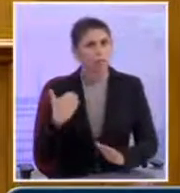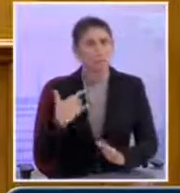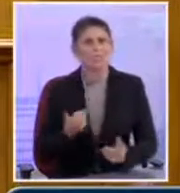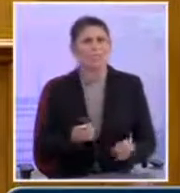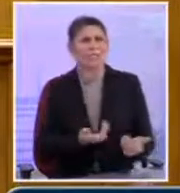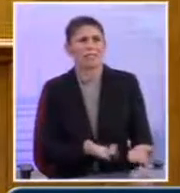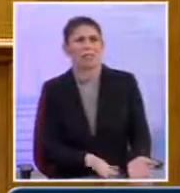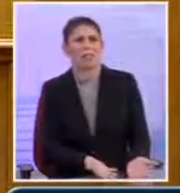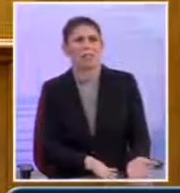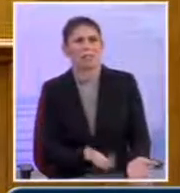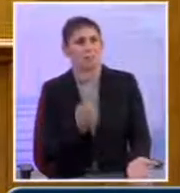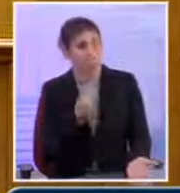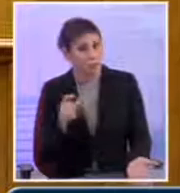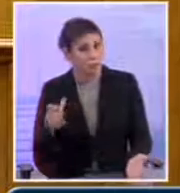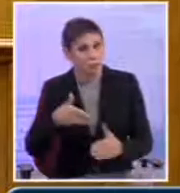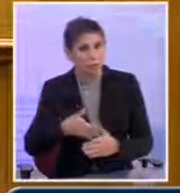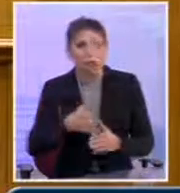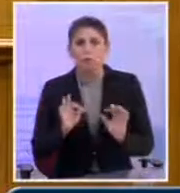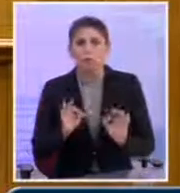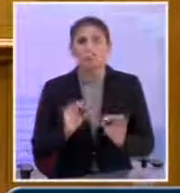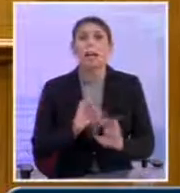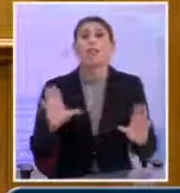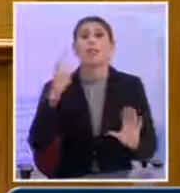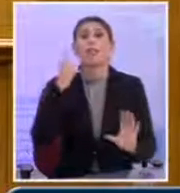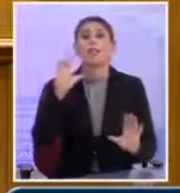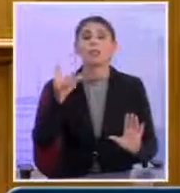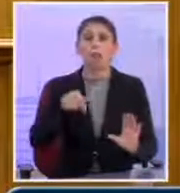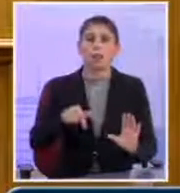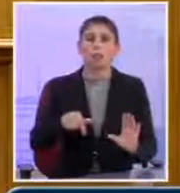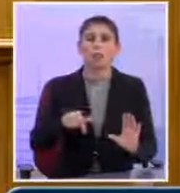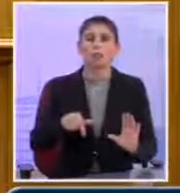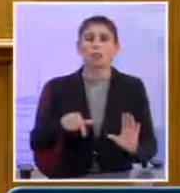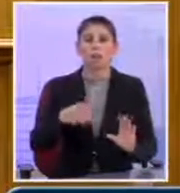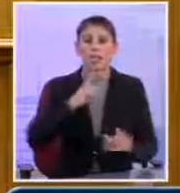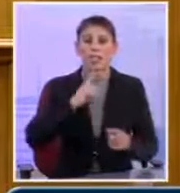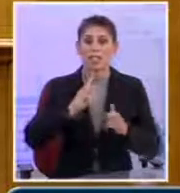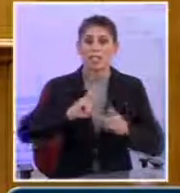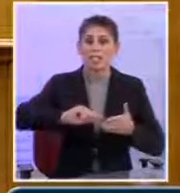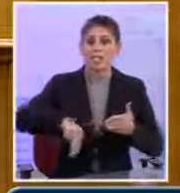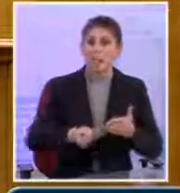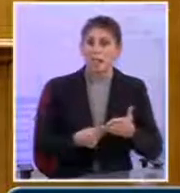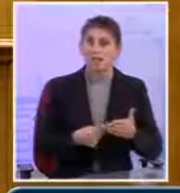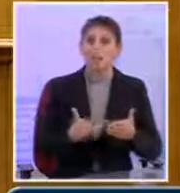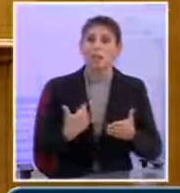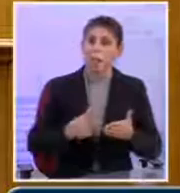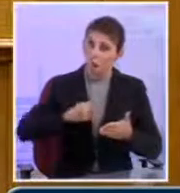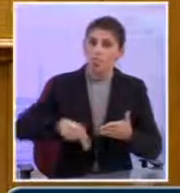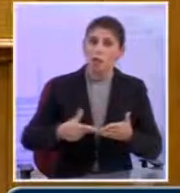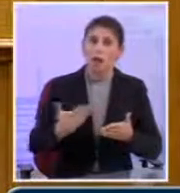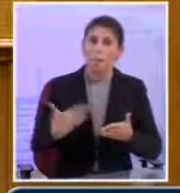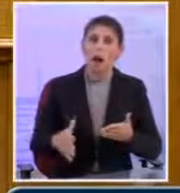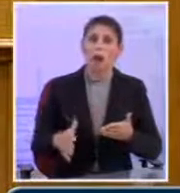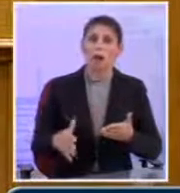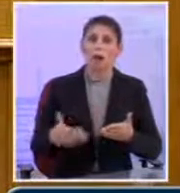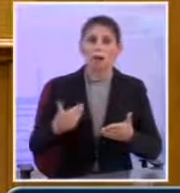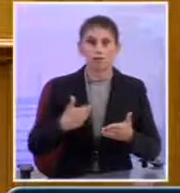αυτά που κάνετε. Φυσικά κανείς δεν κατάλαβε ότι αυτές οι σκανδαλώδεις συμβάσεις έχουν υπογραφεί επί